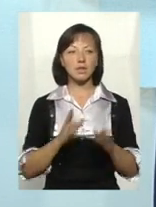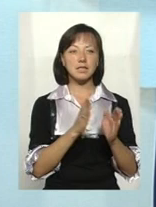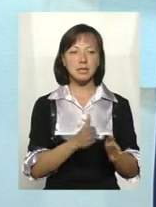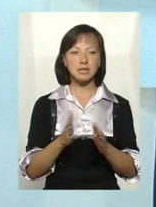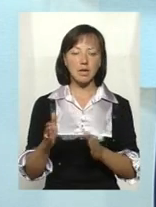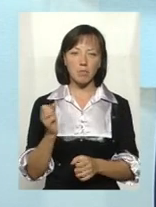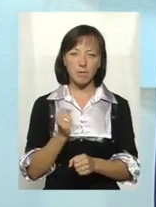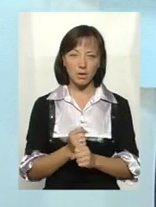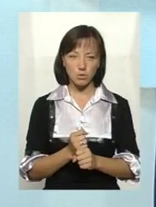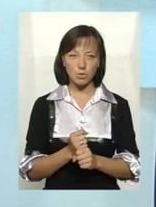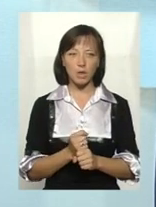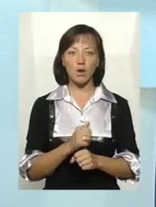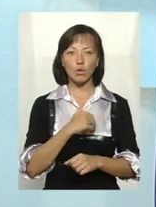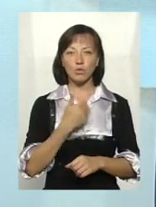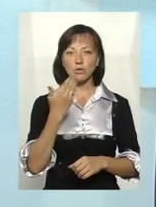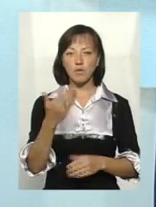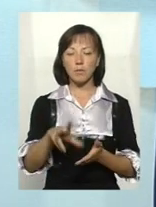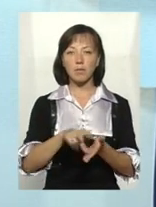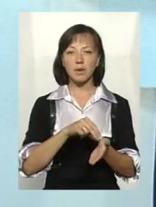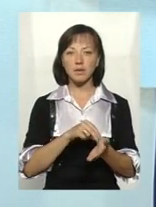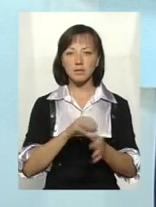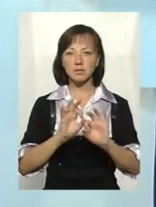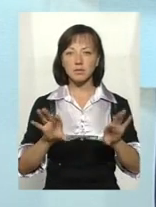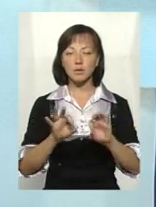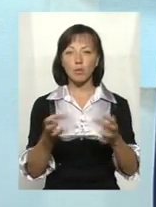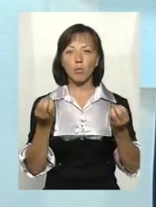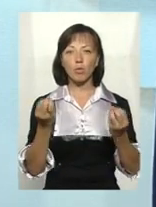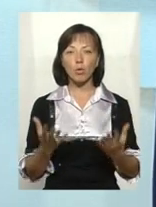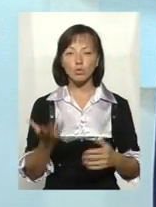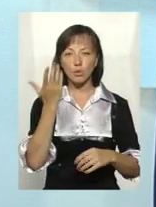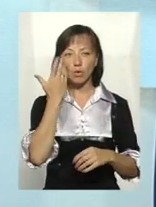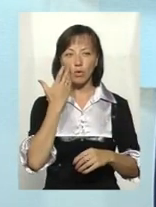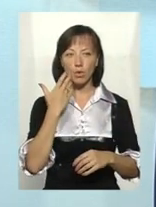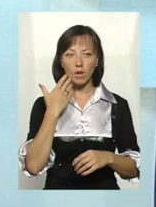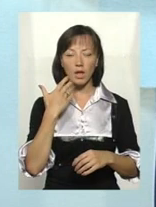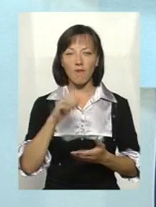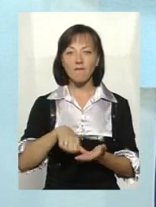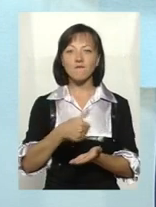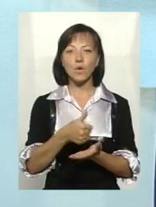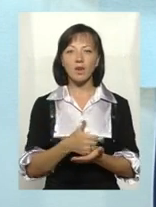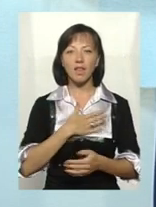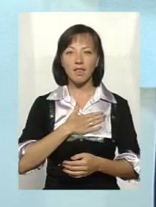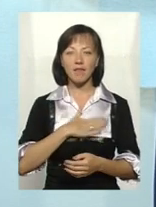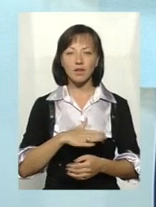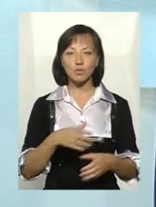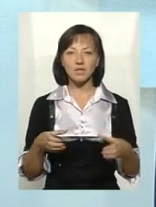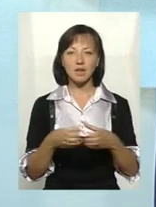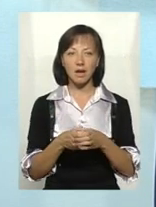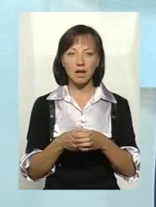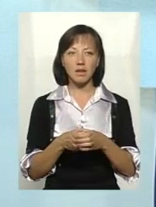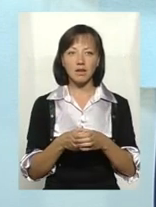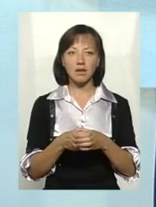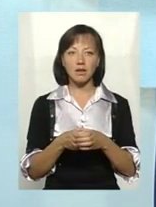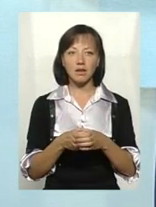система працює. Я хочу вам навести приклад просто, що коли вожак не влаштовує граю, він